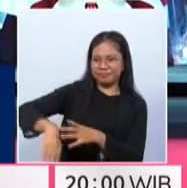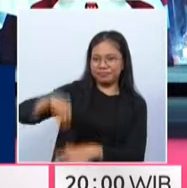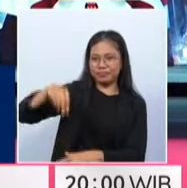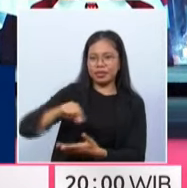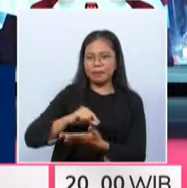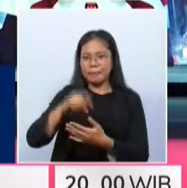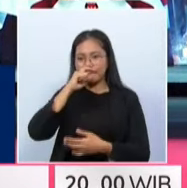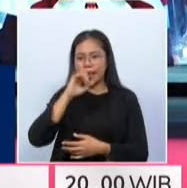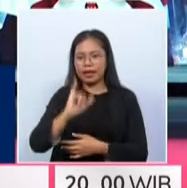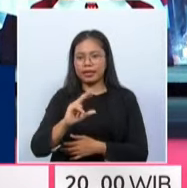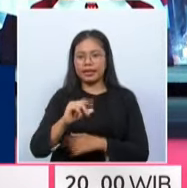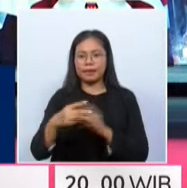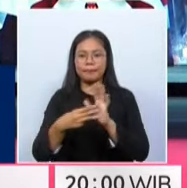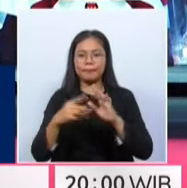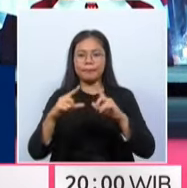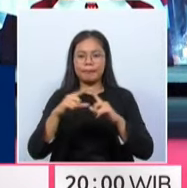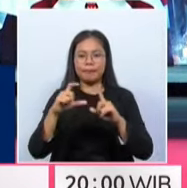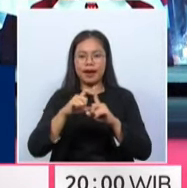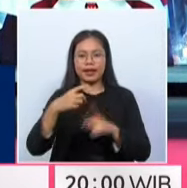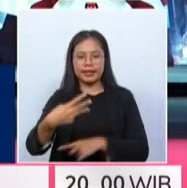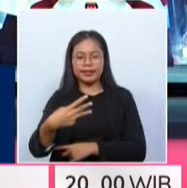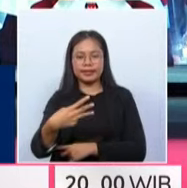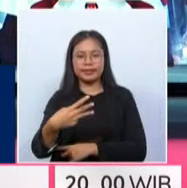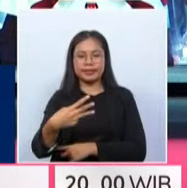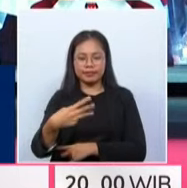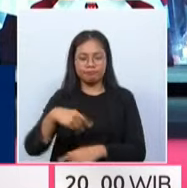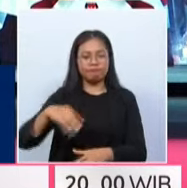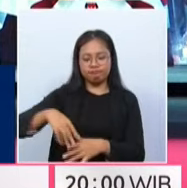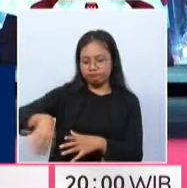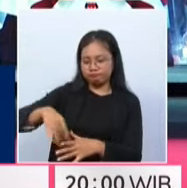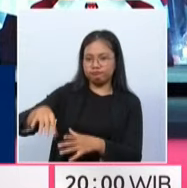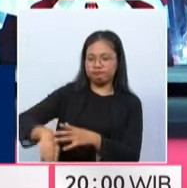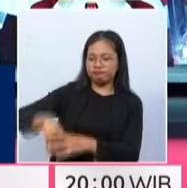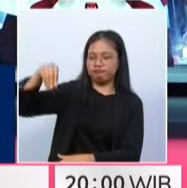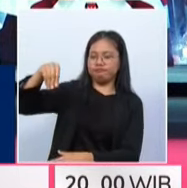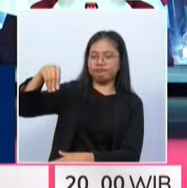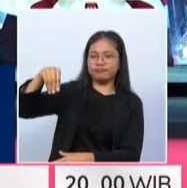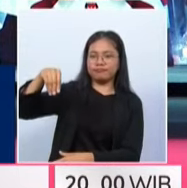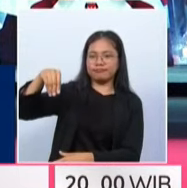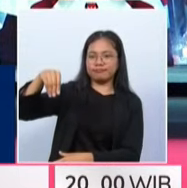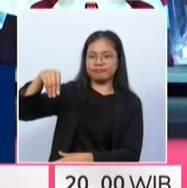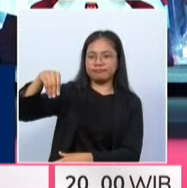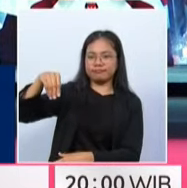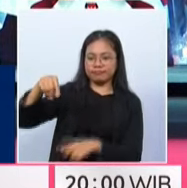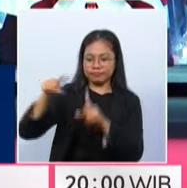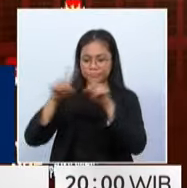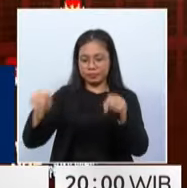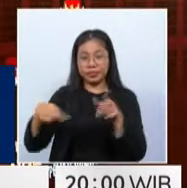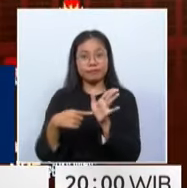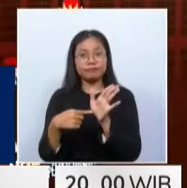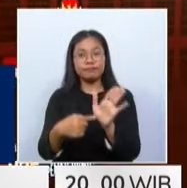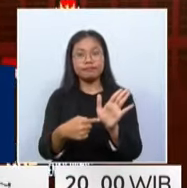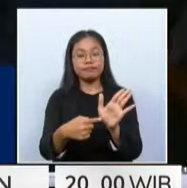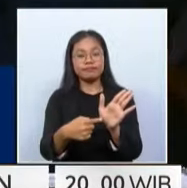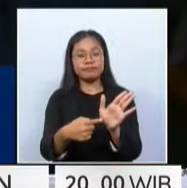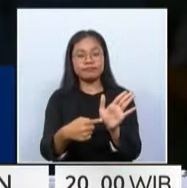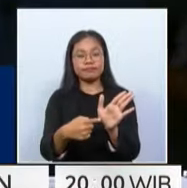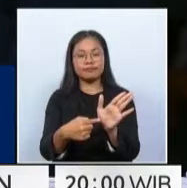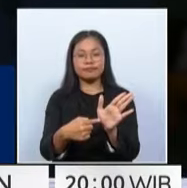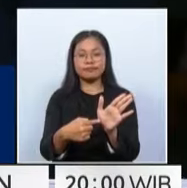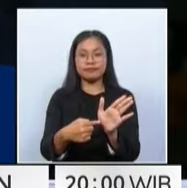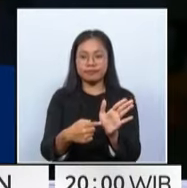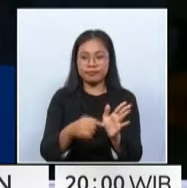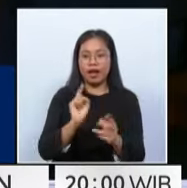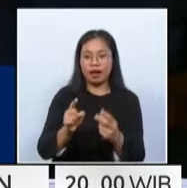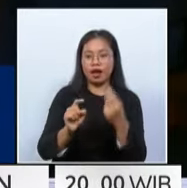untukiltanya subta di dalam FB dan setelah terambil boleh langsung diperlihatkan Ya sudah ada dua subtema yang